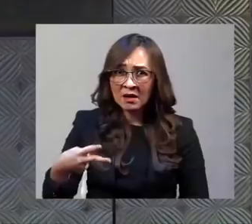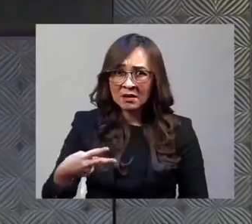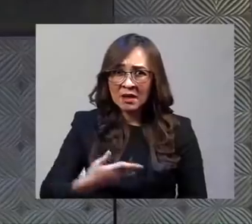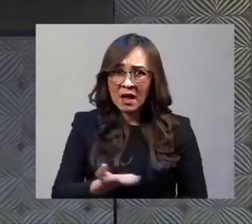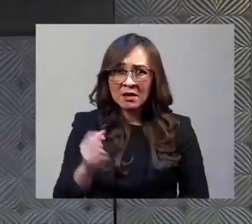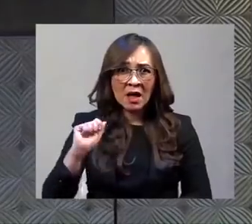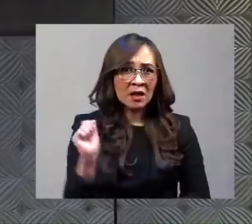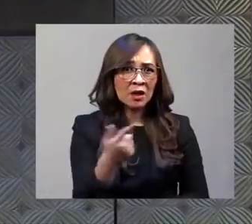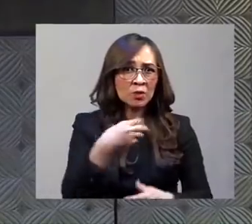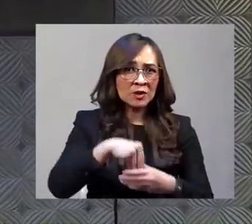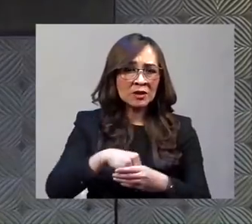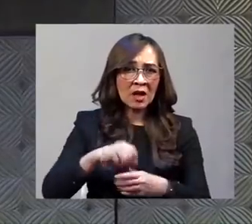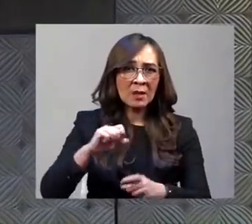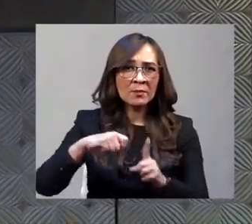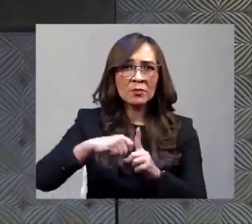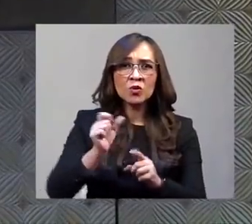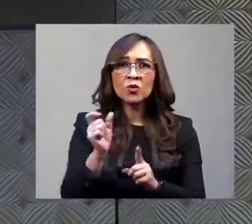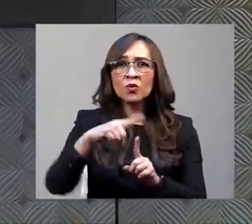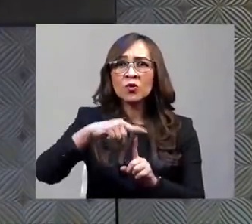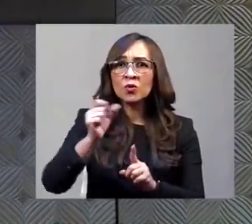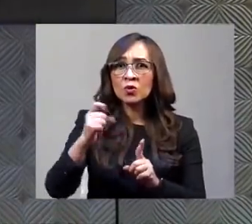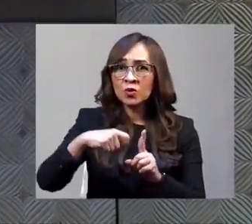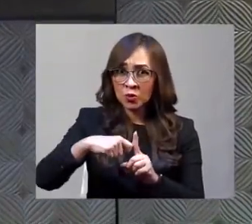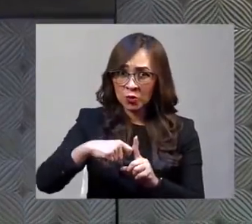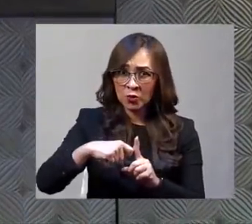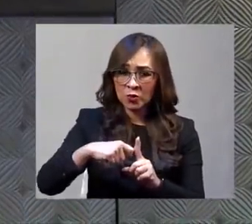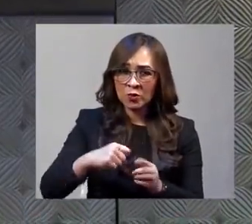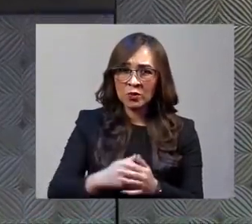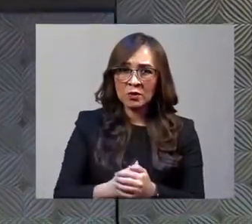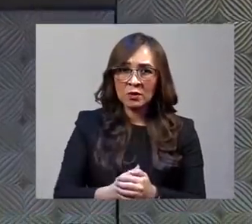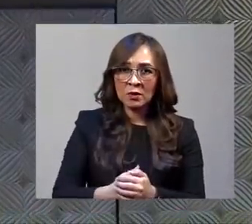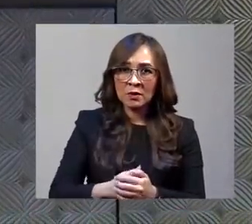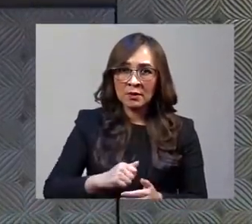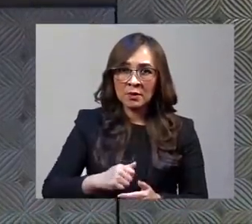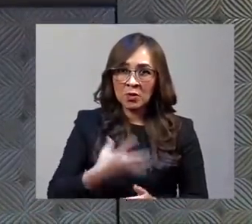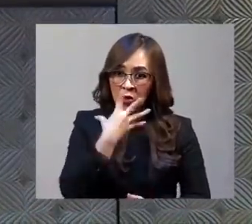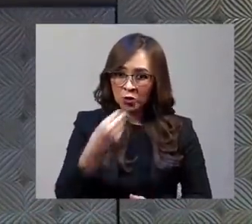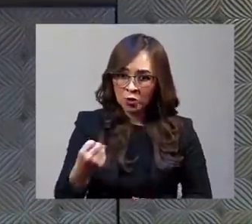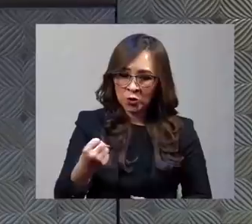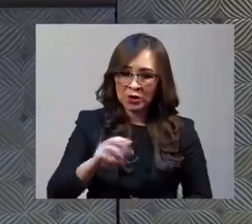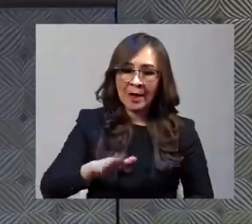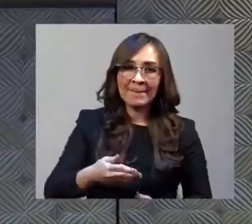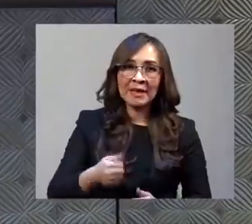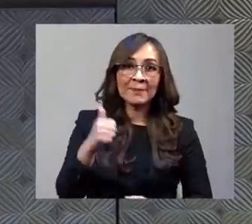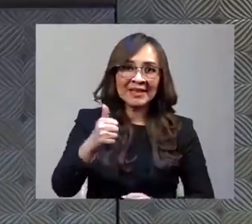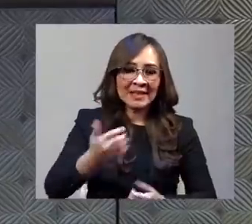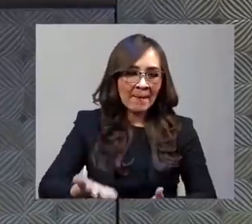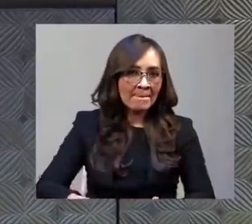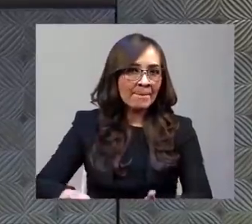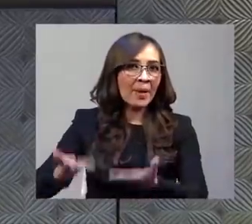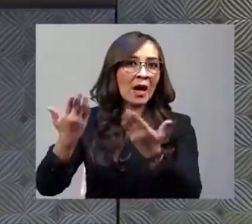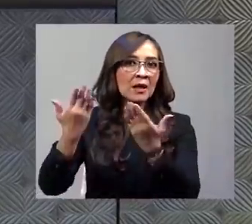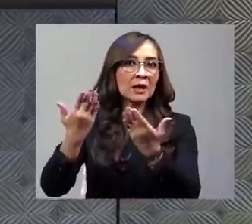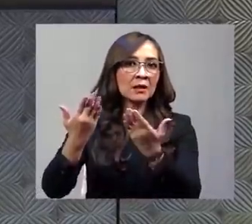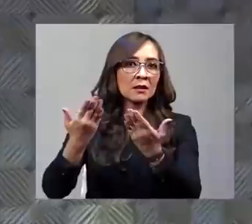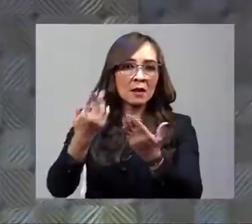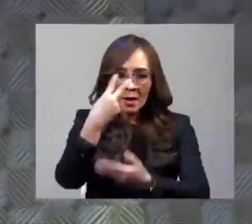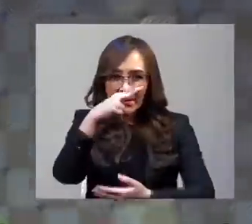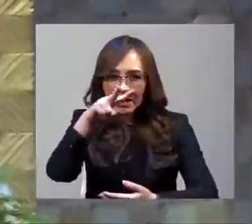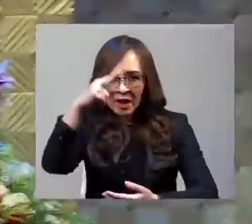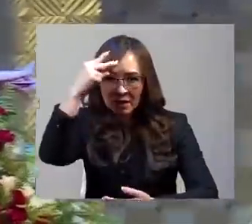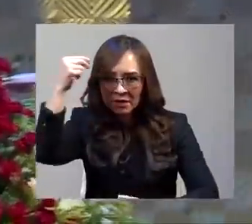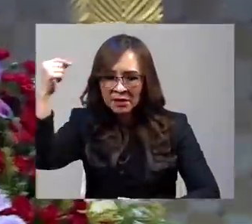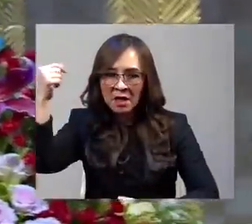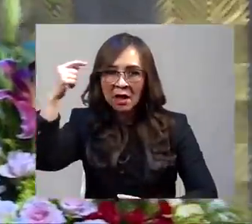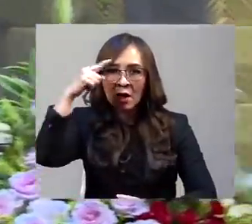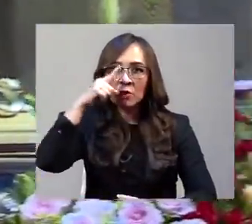Tapi kalau kita pernah salah, lalu kita belajar dari kesalahan masa lalu, lalu mulai bangkit setia untuk melihat ke depannya tentang rencana Tuhan yang luar biasa, maka berlaku